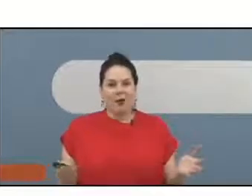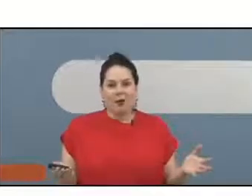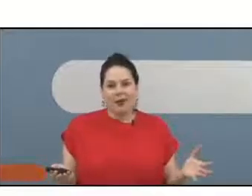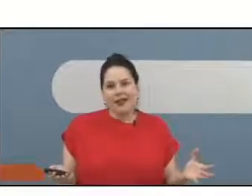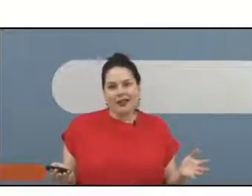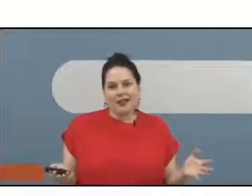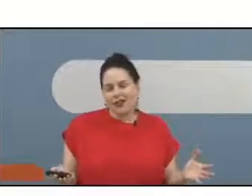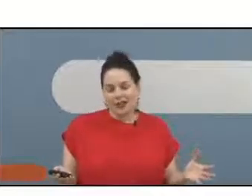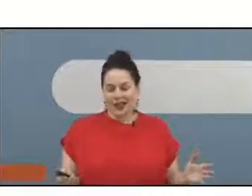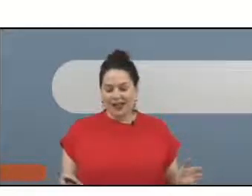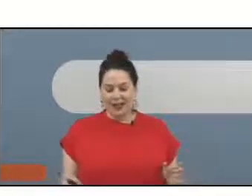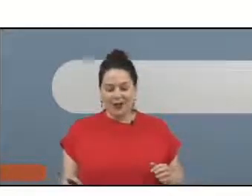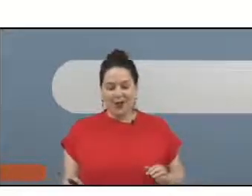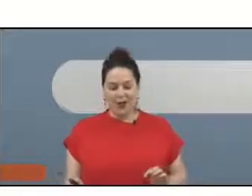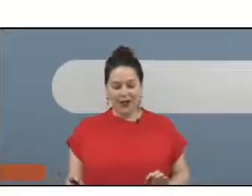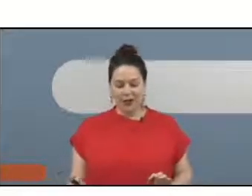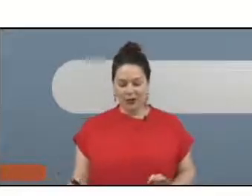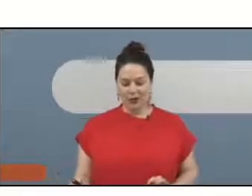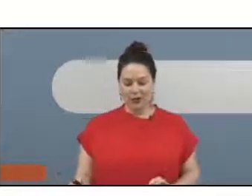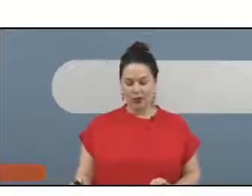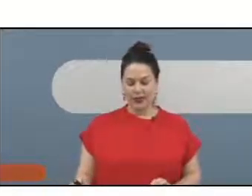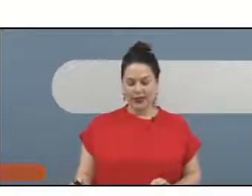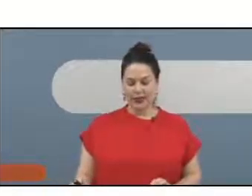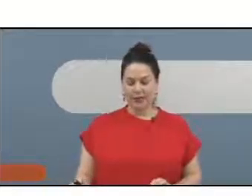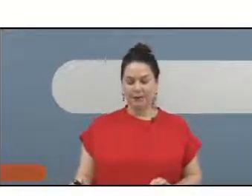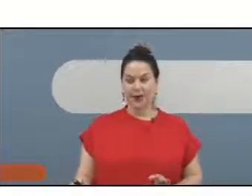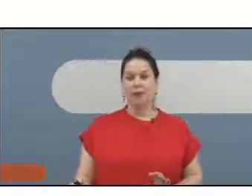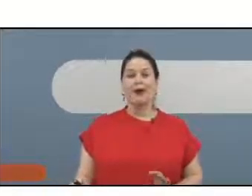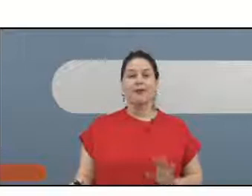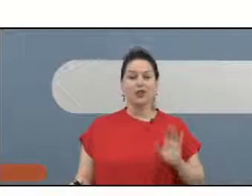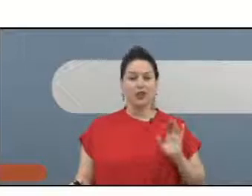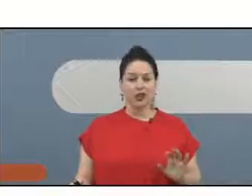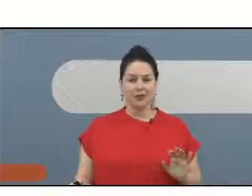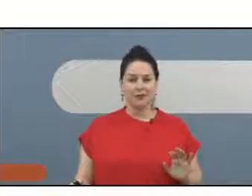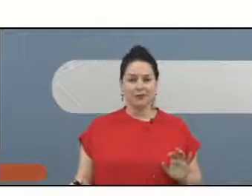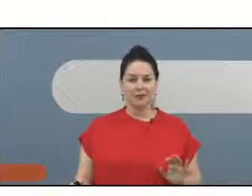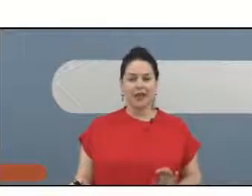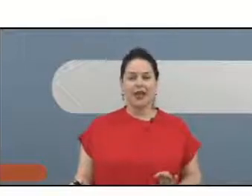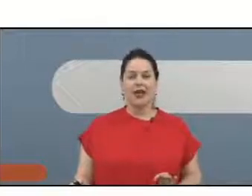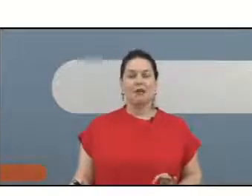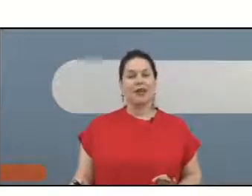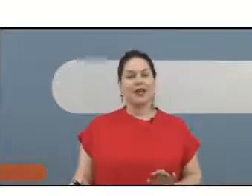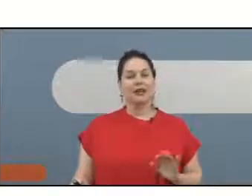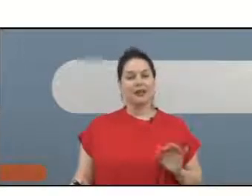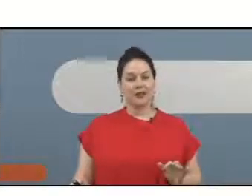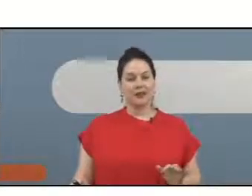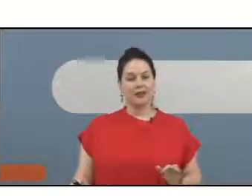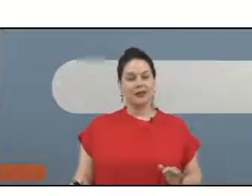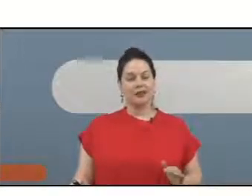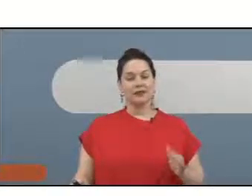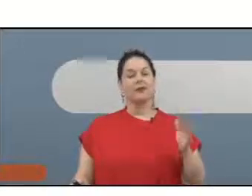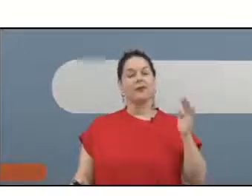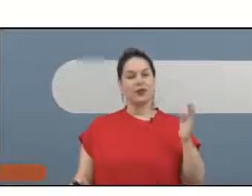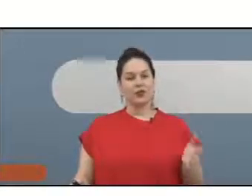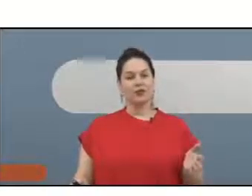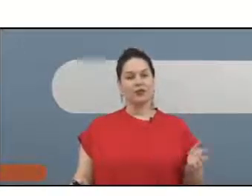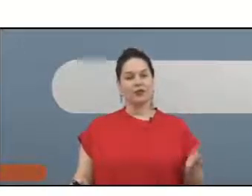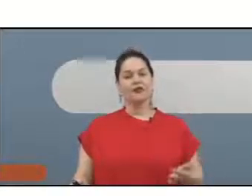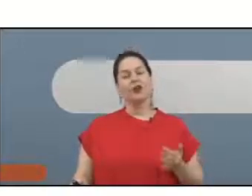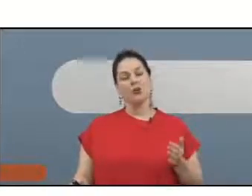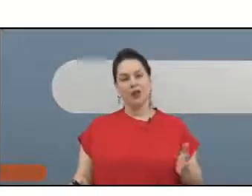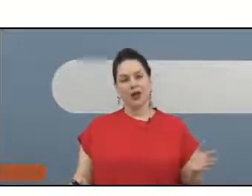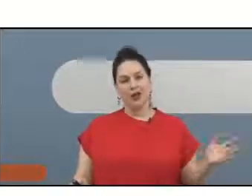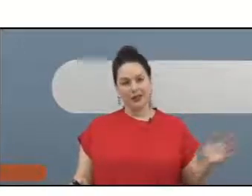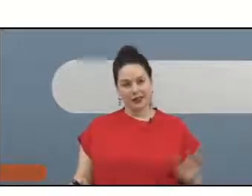באמת אוכל את הקורבן האנושי הנוראי הזה. בפעם השלישית מגיע תזאוס